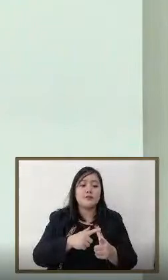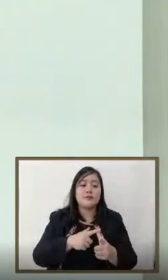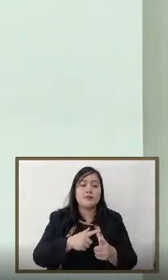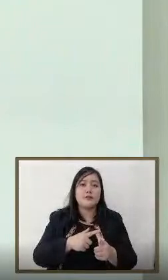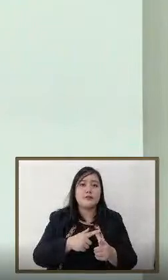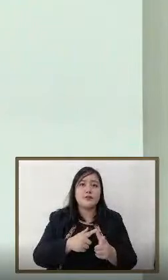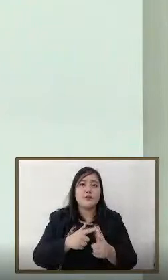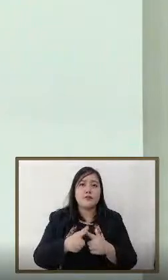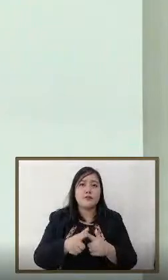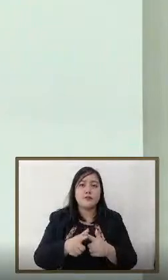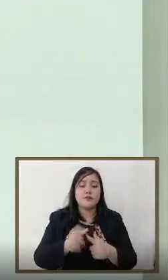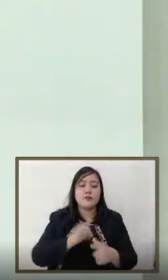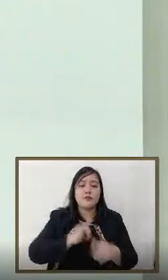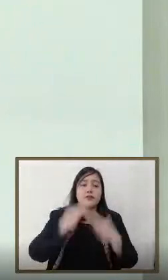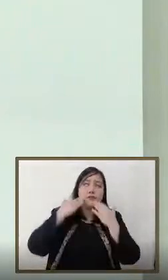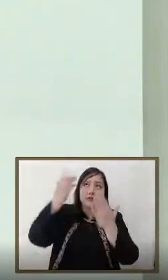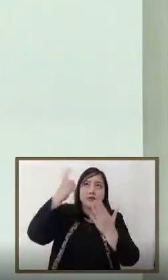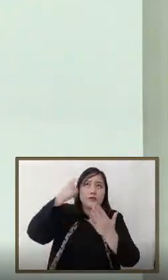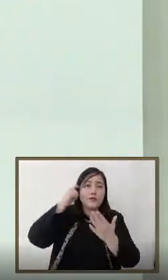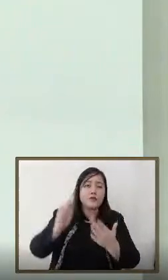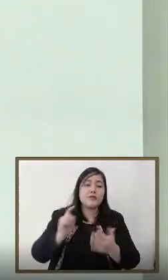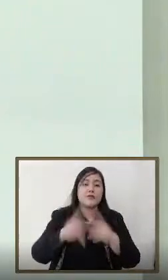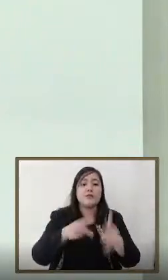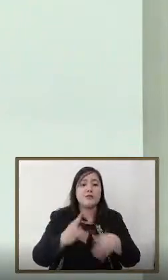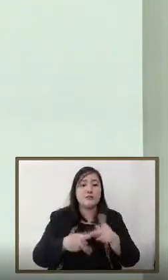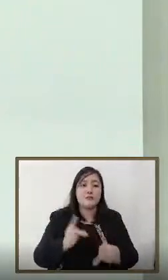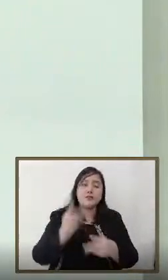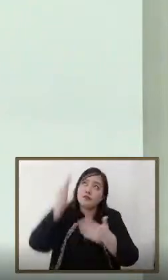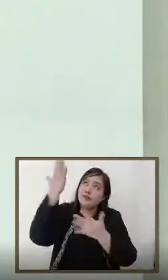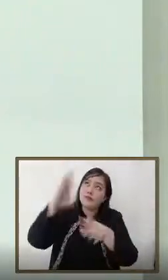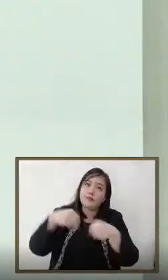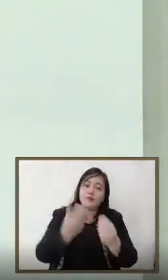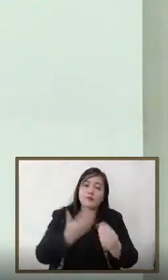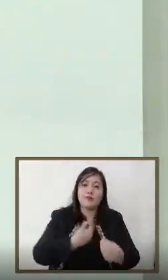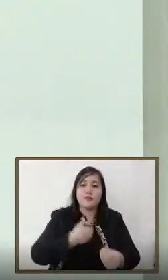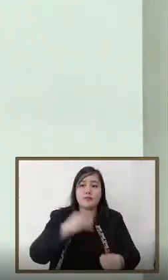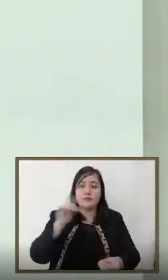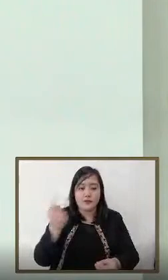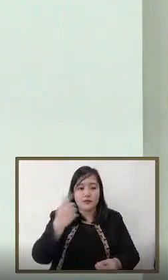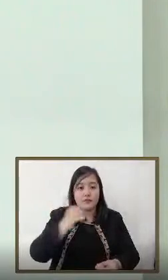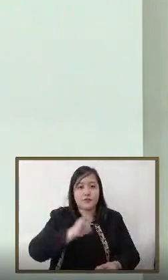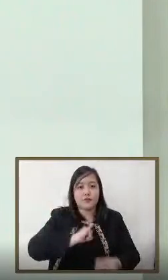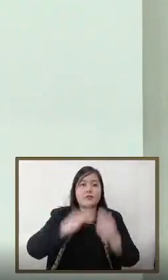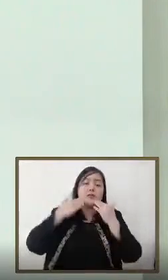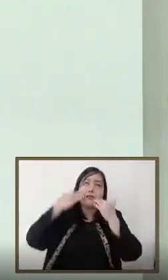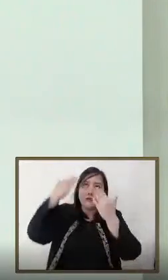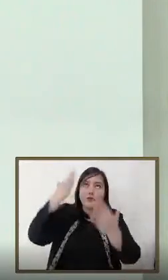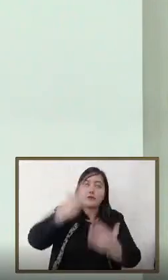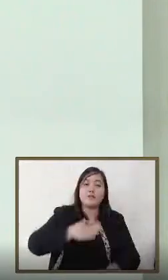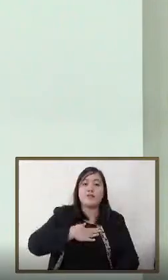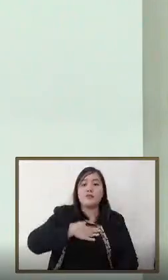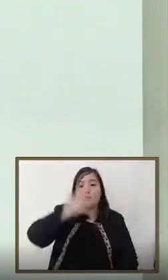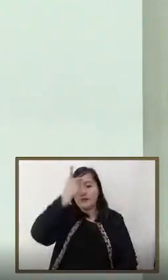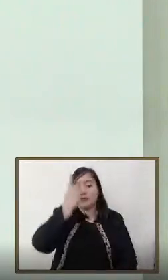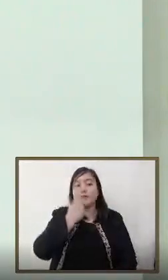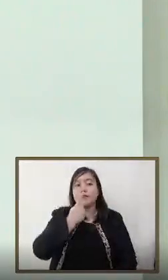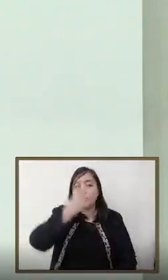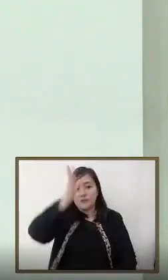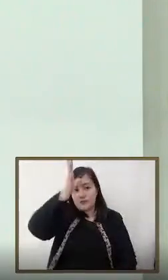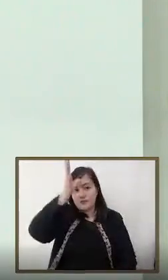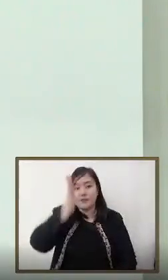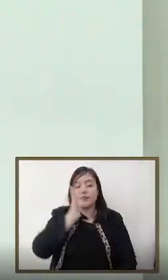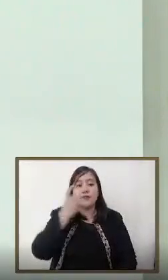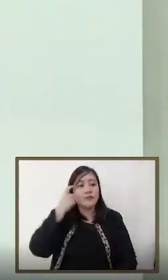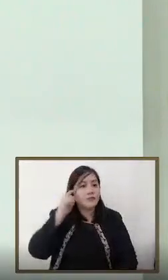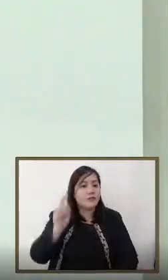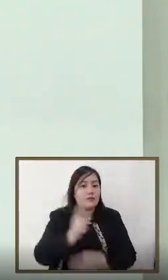sa mga taong ibinigay niya sa akin. Unang-una po, nagpapasalamat po ako sa aking mga magulang, kay Papa at kay Mama for